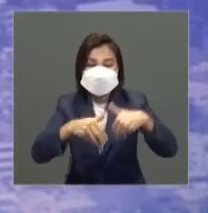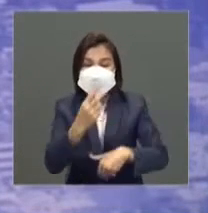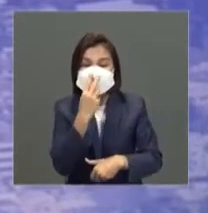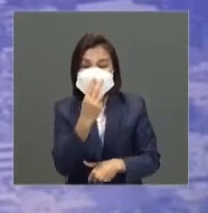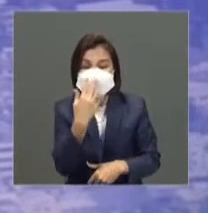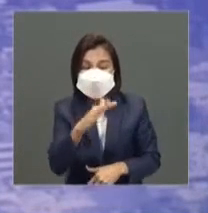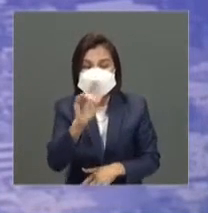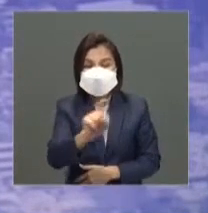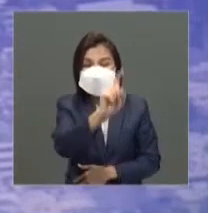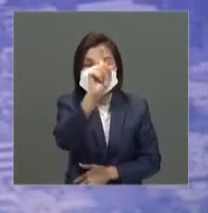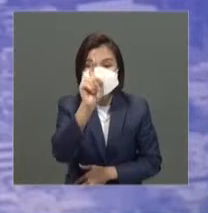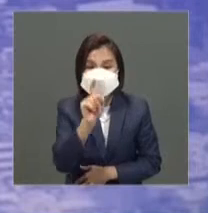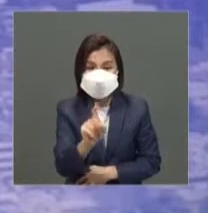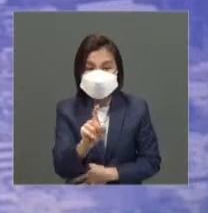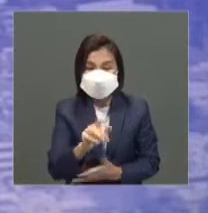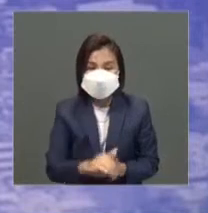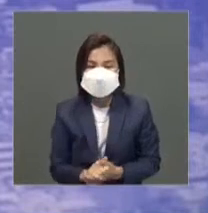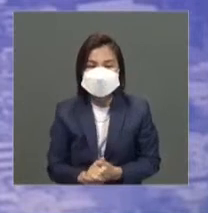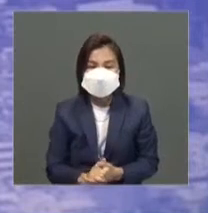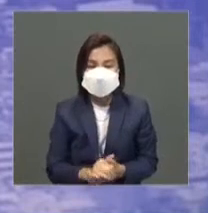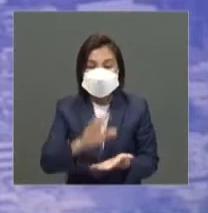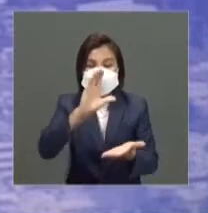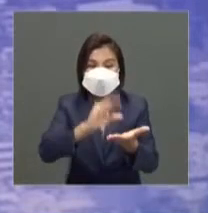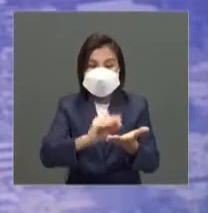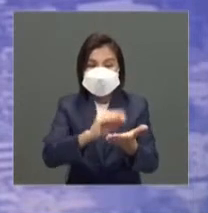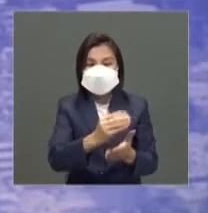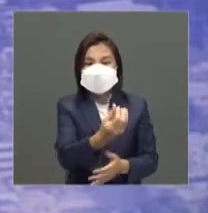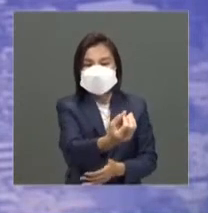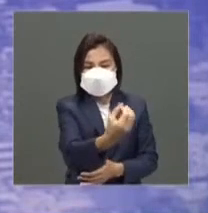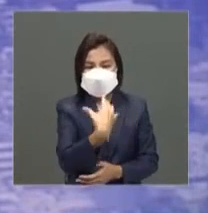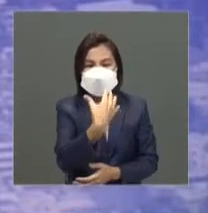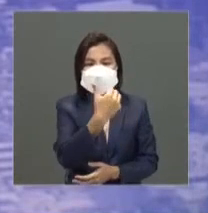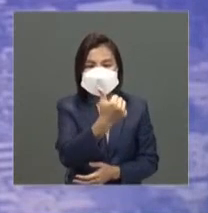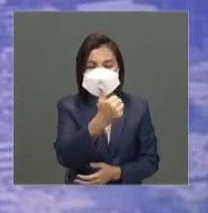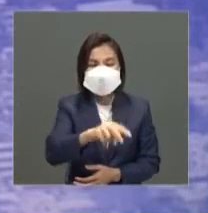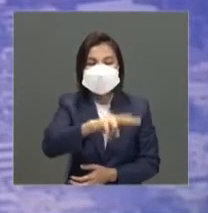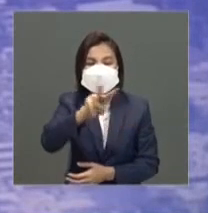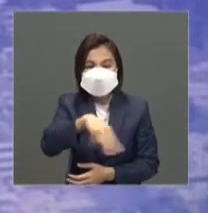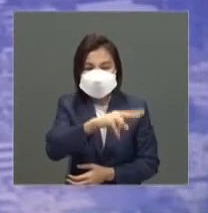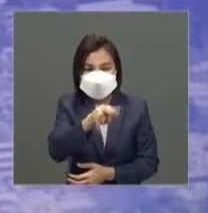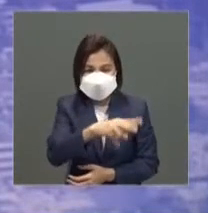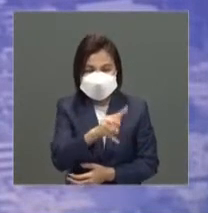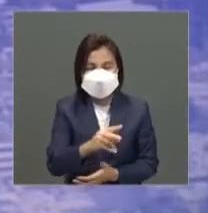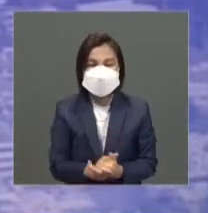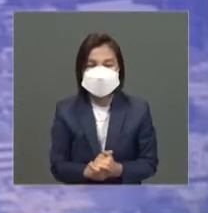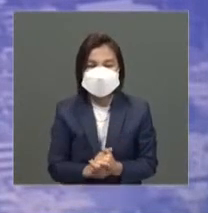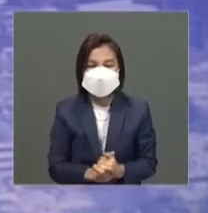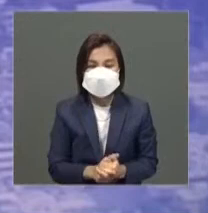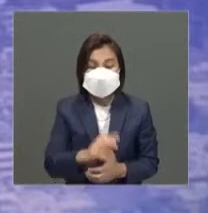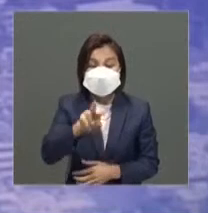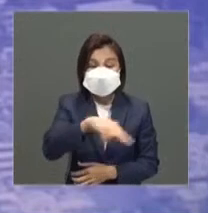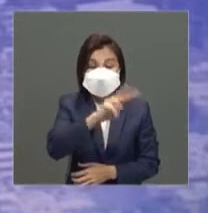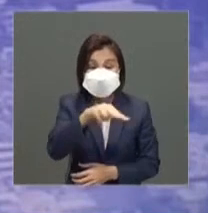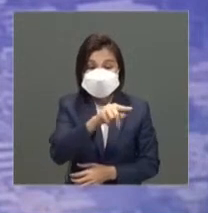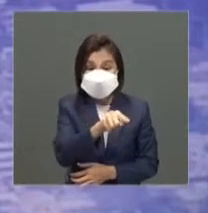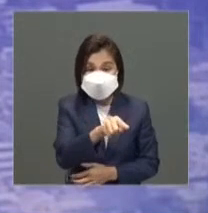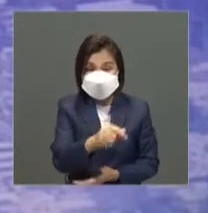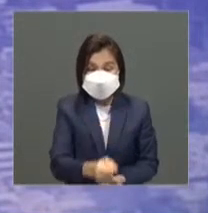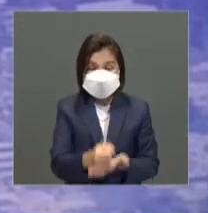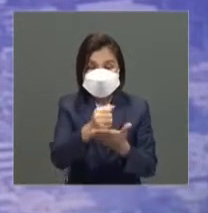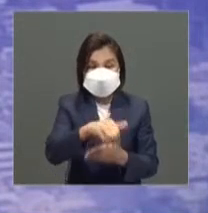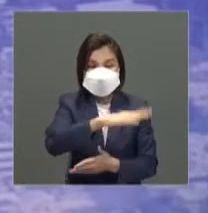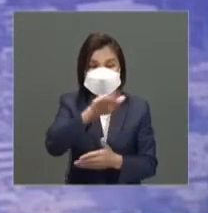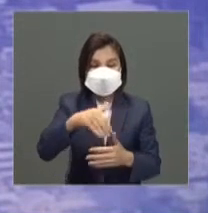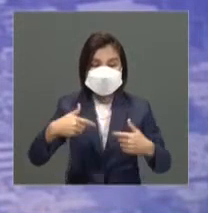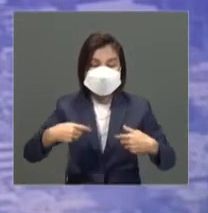มีข้อสงสัยนะครับก็สามารถรายงานแจ้งเข้ามาได้เพื่อจะได้มีการตรวจสอบนะครับยืนยันนะครับเพื่อความสบายใจ